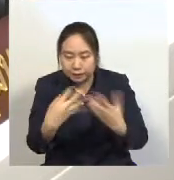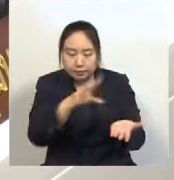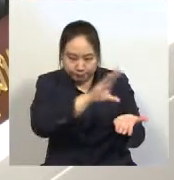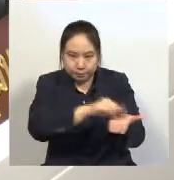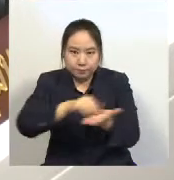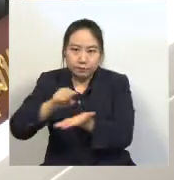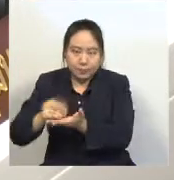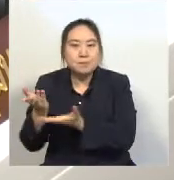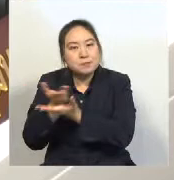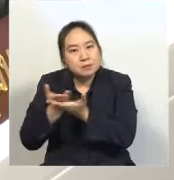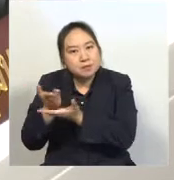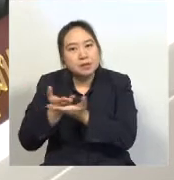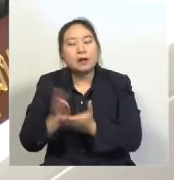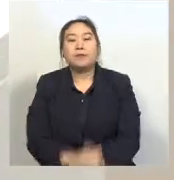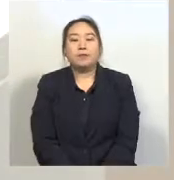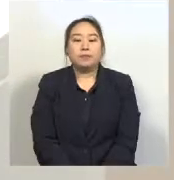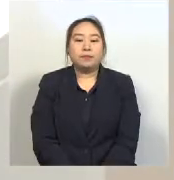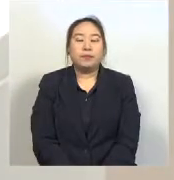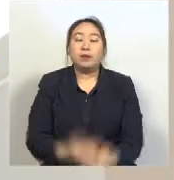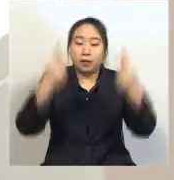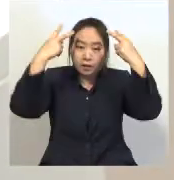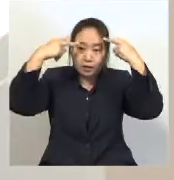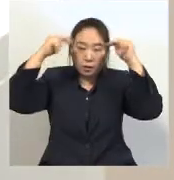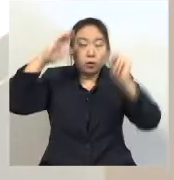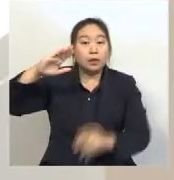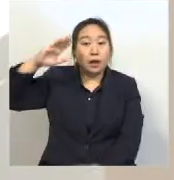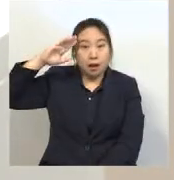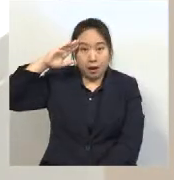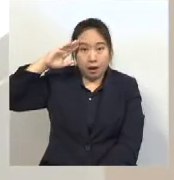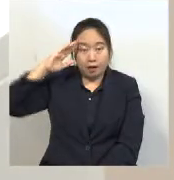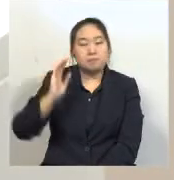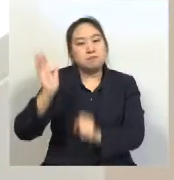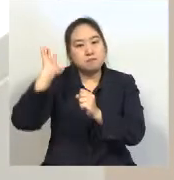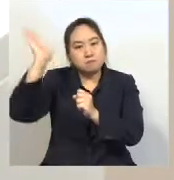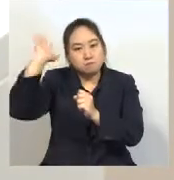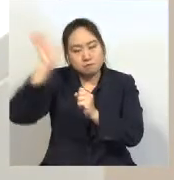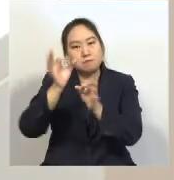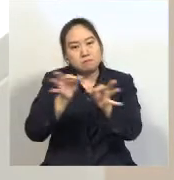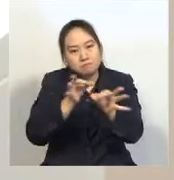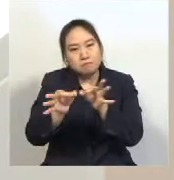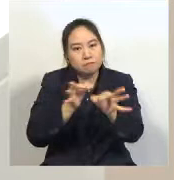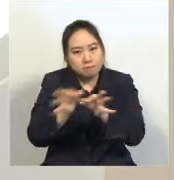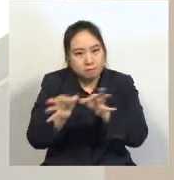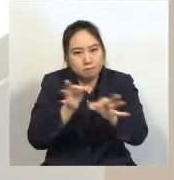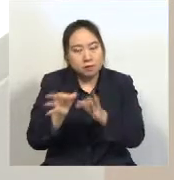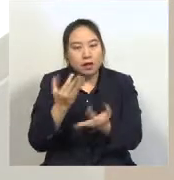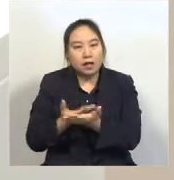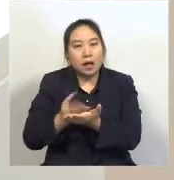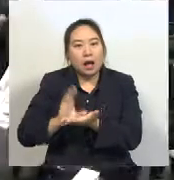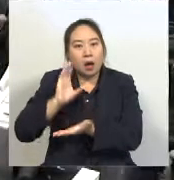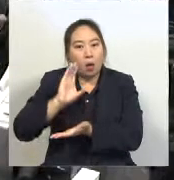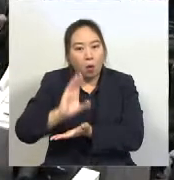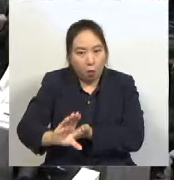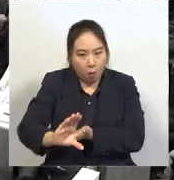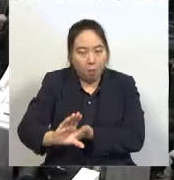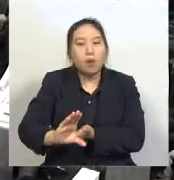ณาค่ะ โดยพลเอกประยุทธ์จันทร์โอชานายกรัฐมนตรีก็ได้มีการชี้แจงในรายละเอียดของกรอบวงเงินงบประมาณราย